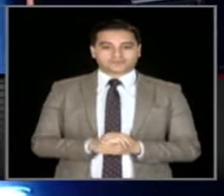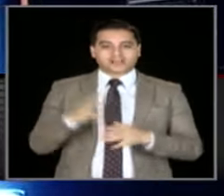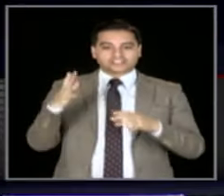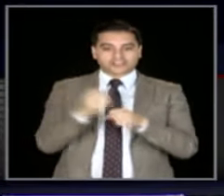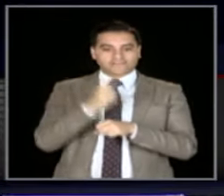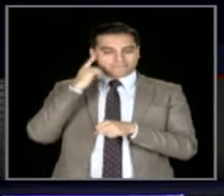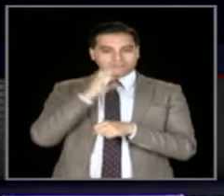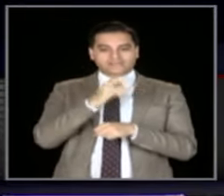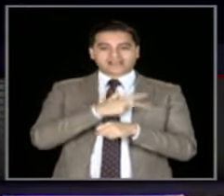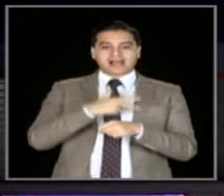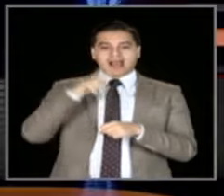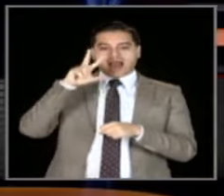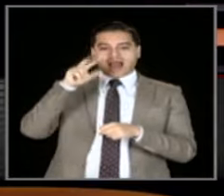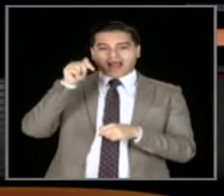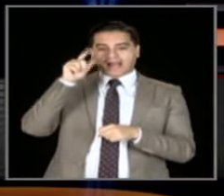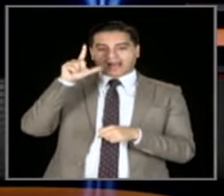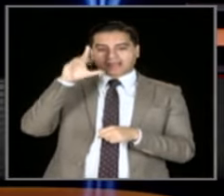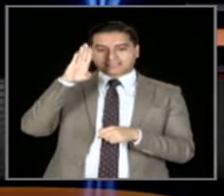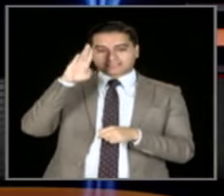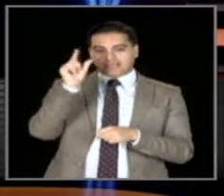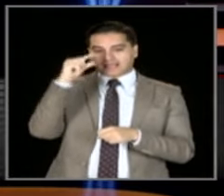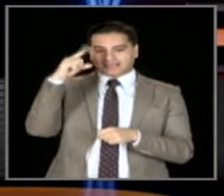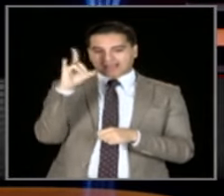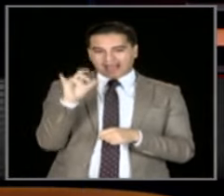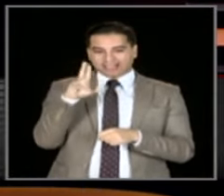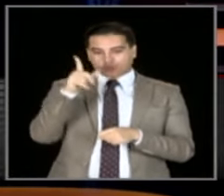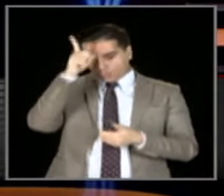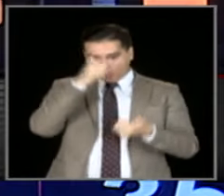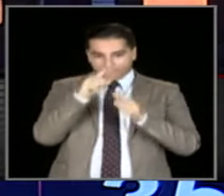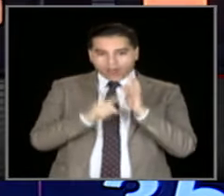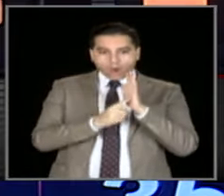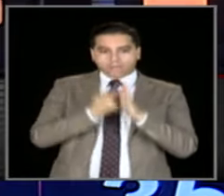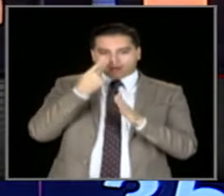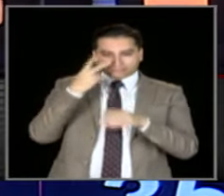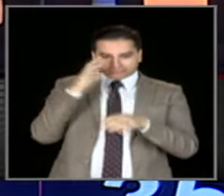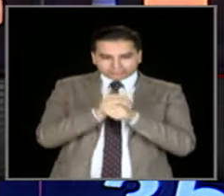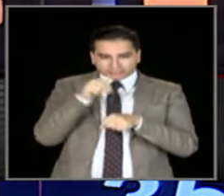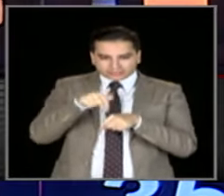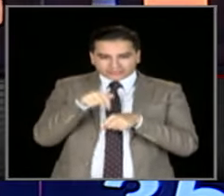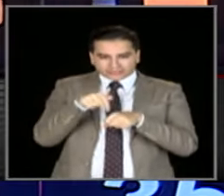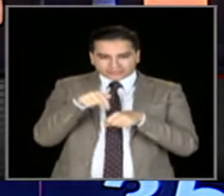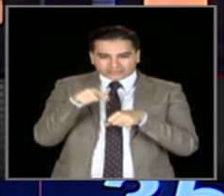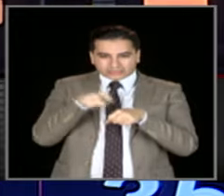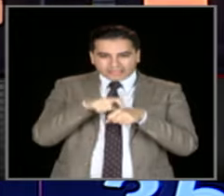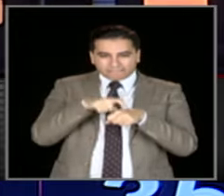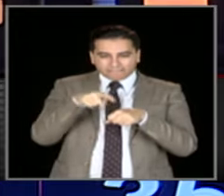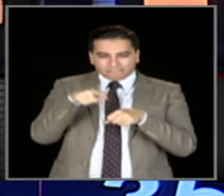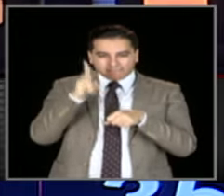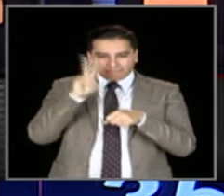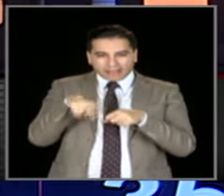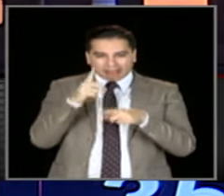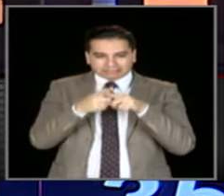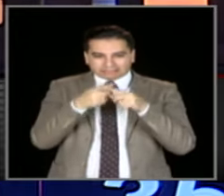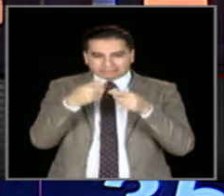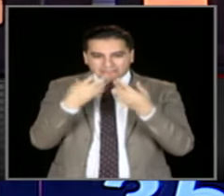تم اكتشاف معدن الألكسندرايت أول مرة عام 1830 بإحدى